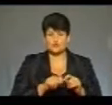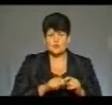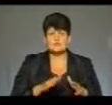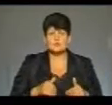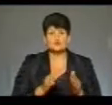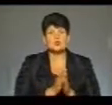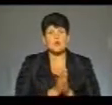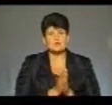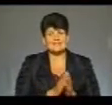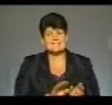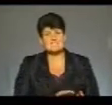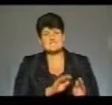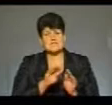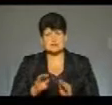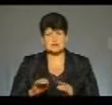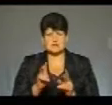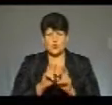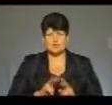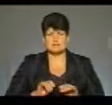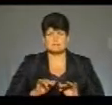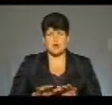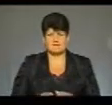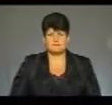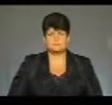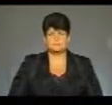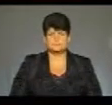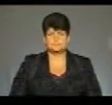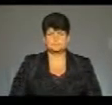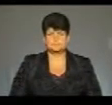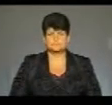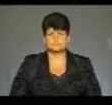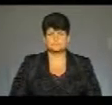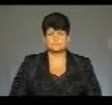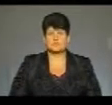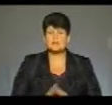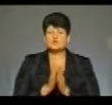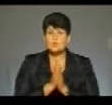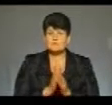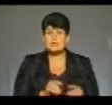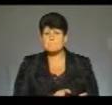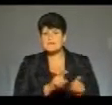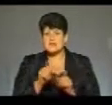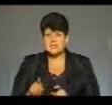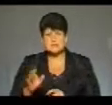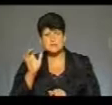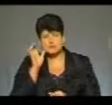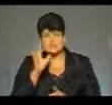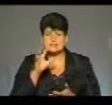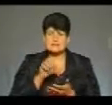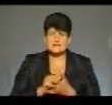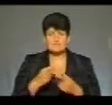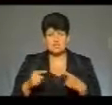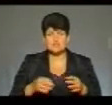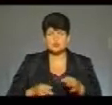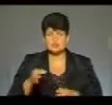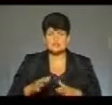із клопотанням відкласти розгляд справи. Подробиці у сюжеті Анжели Шови. З клопотанням перенести слухання через зайнятість в інших